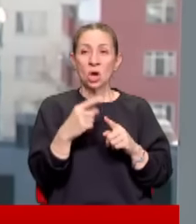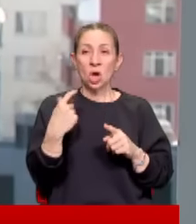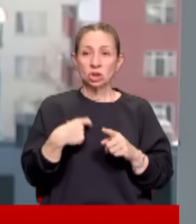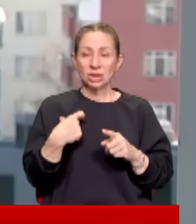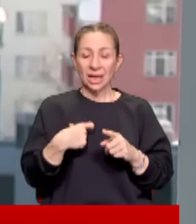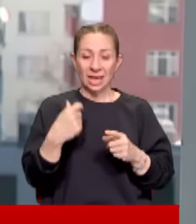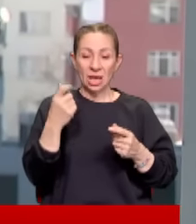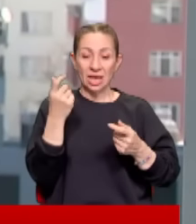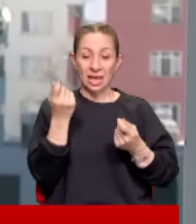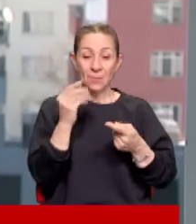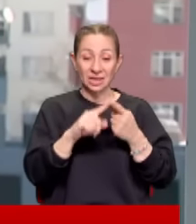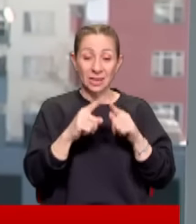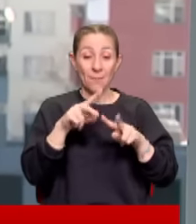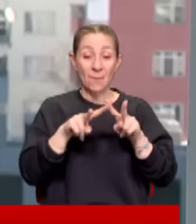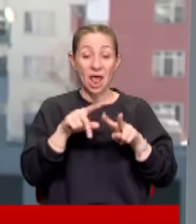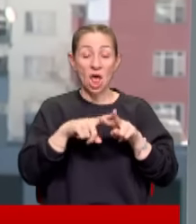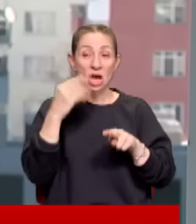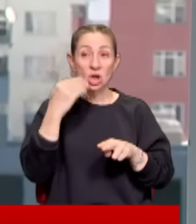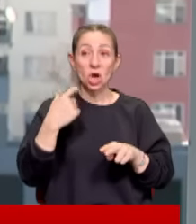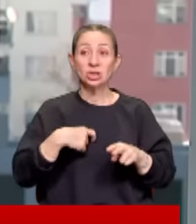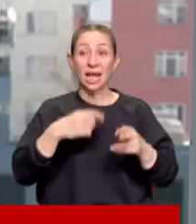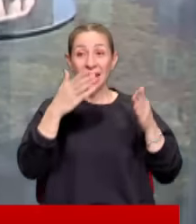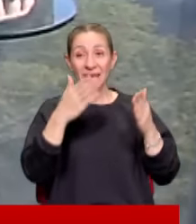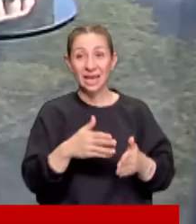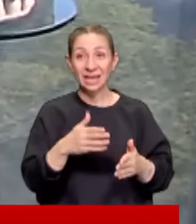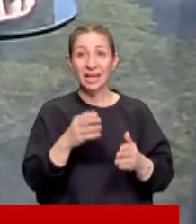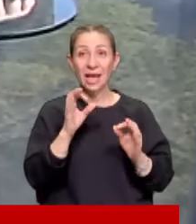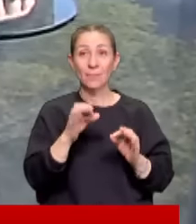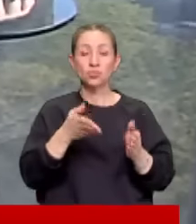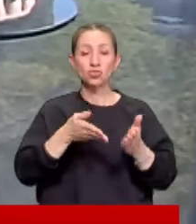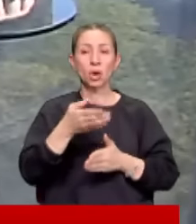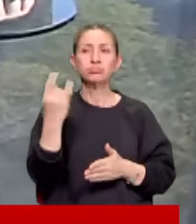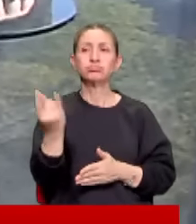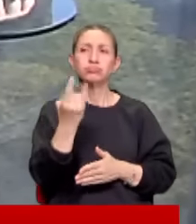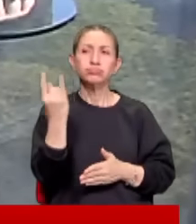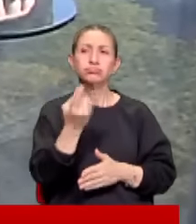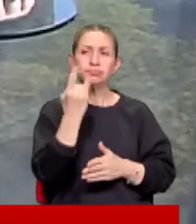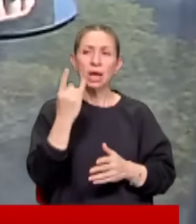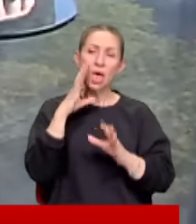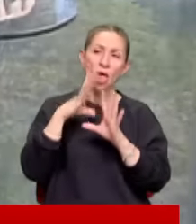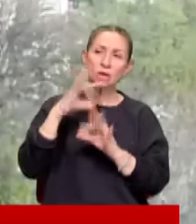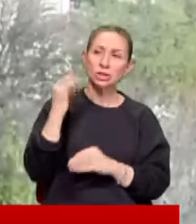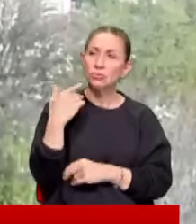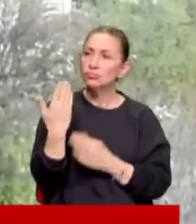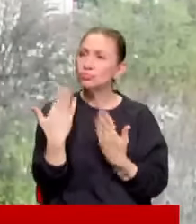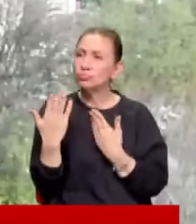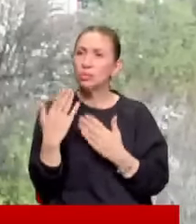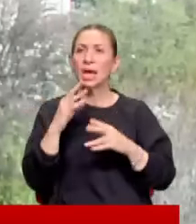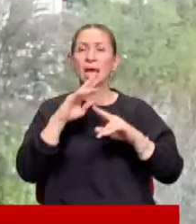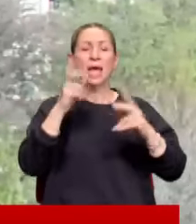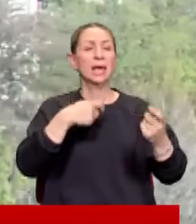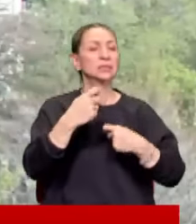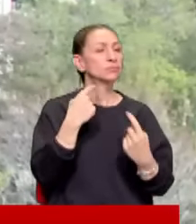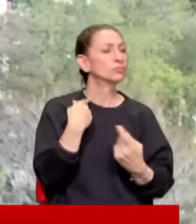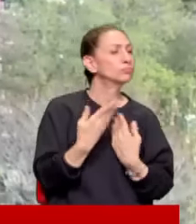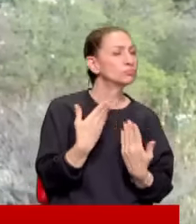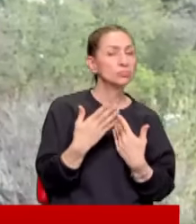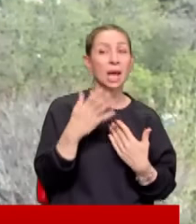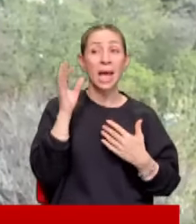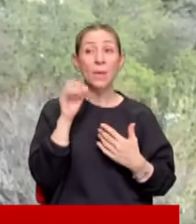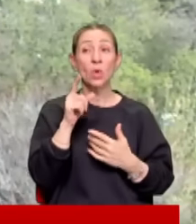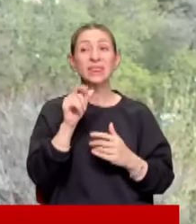özelliği, İYİ Parti Genel Başkanı Meral Akşener'in özelliği sürekli sokakta olması, vatandaşı, insanları dinlemesi, esnafı dinlemesi ve